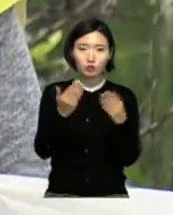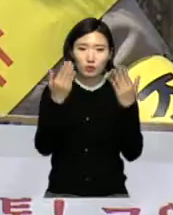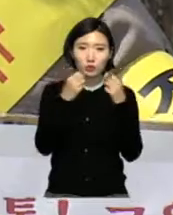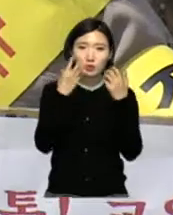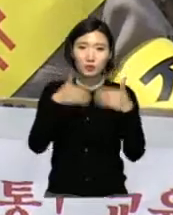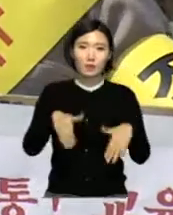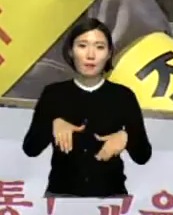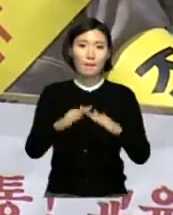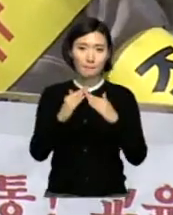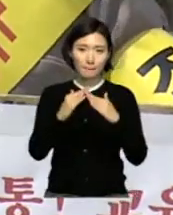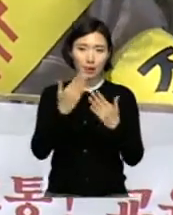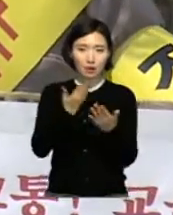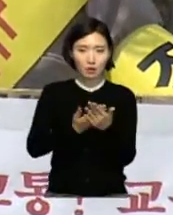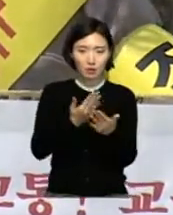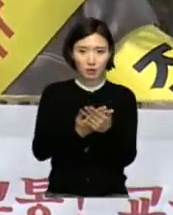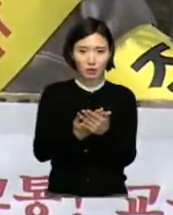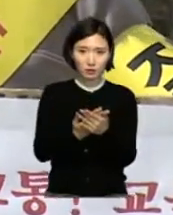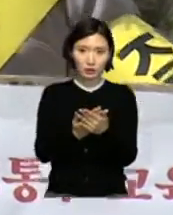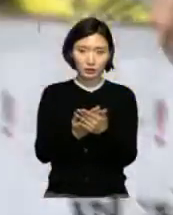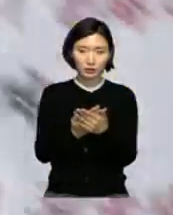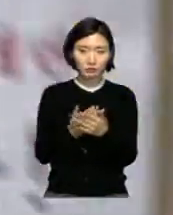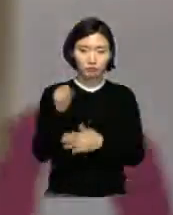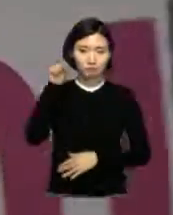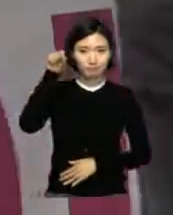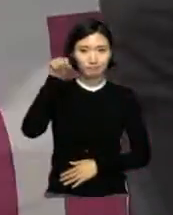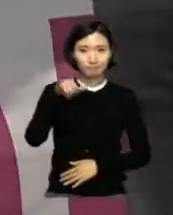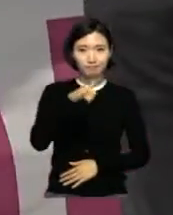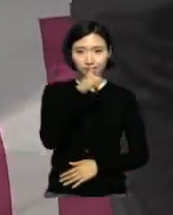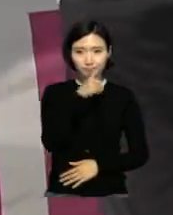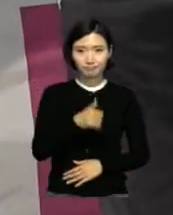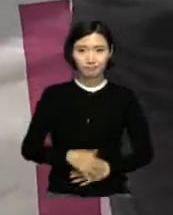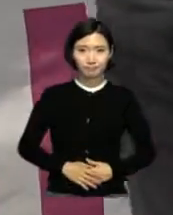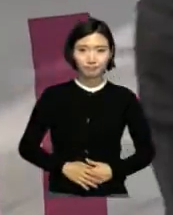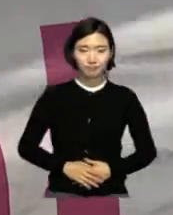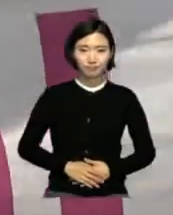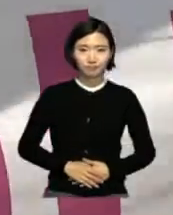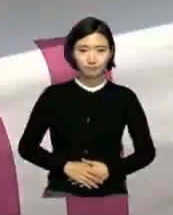주민들의 집회가 열렸습니다 서울 경기 케이블 tv 지역 보입니다